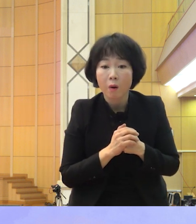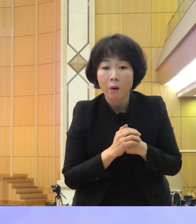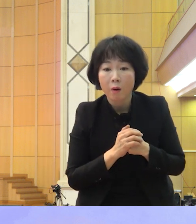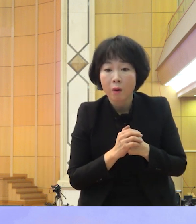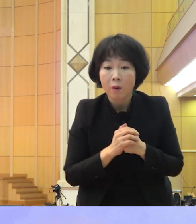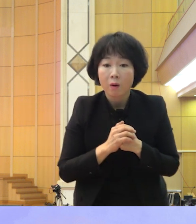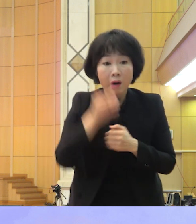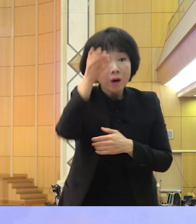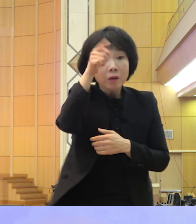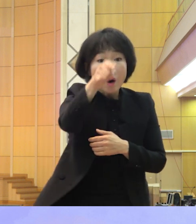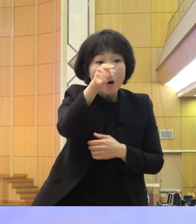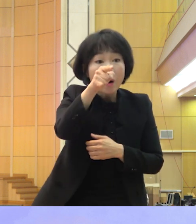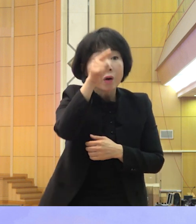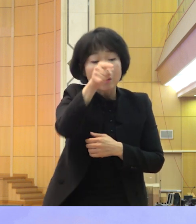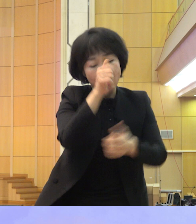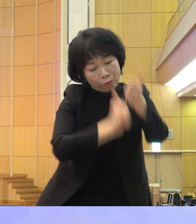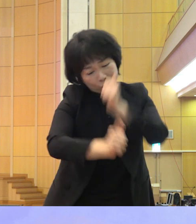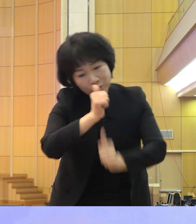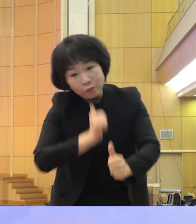내 후손도